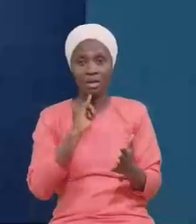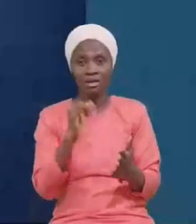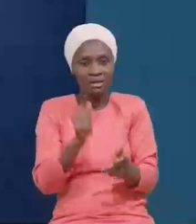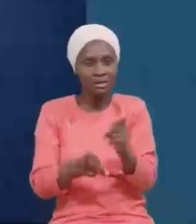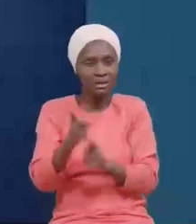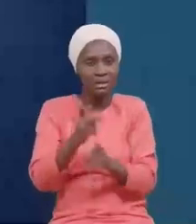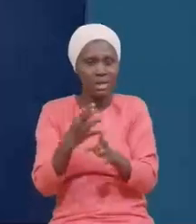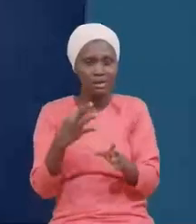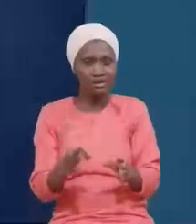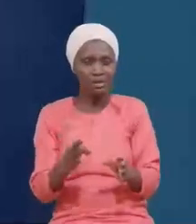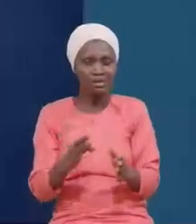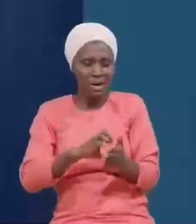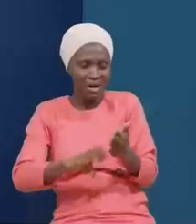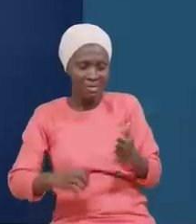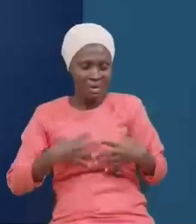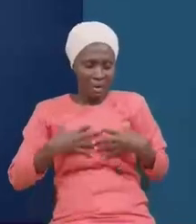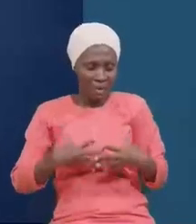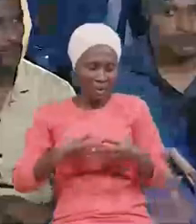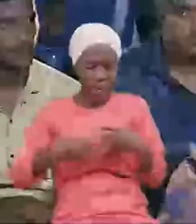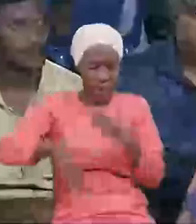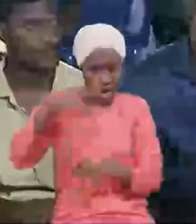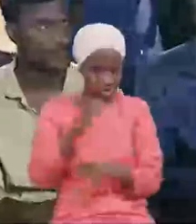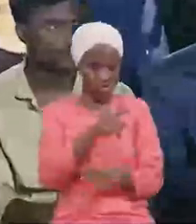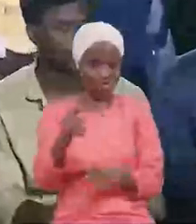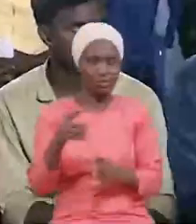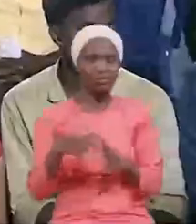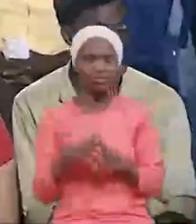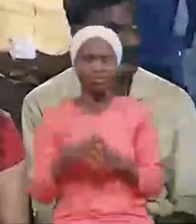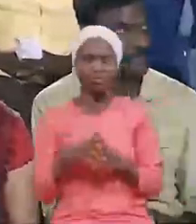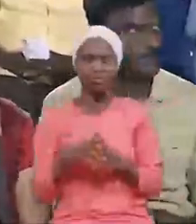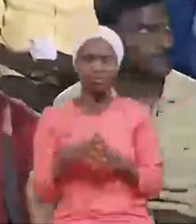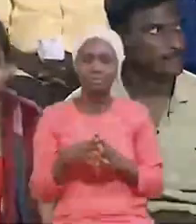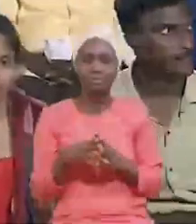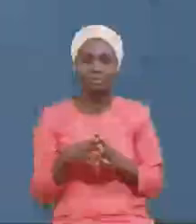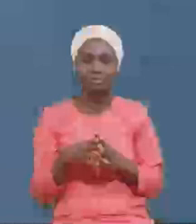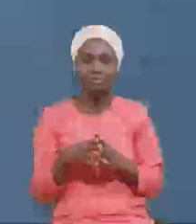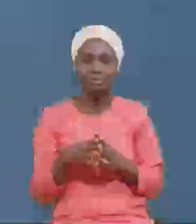Et le piège là, c'est pour ôter votre souffle de vie.